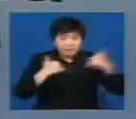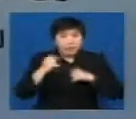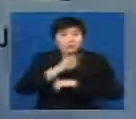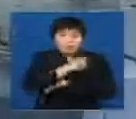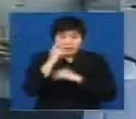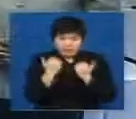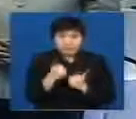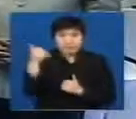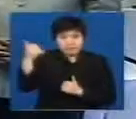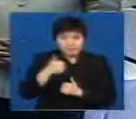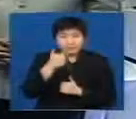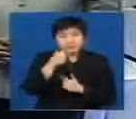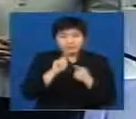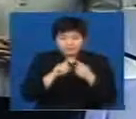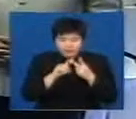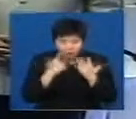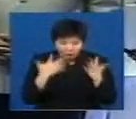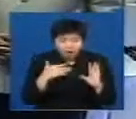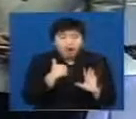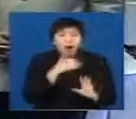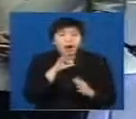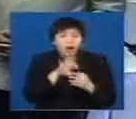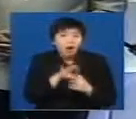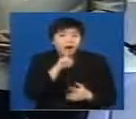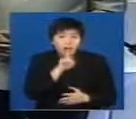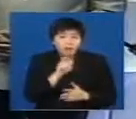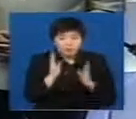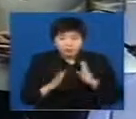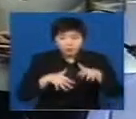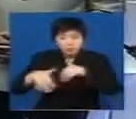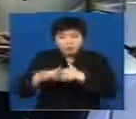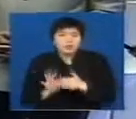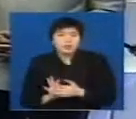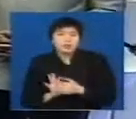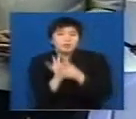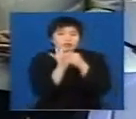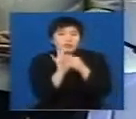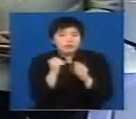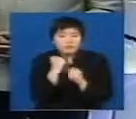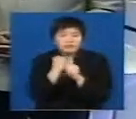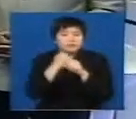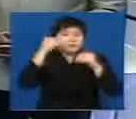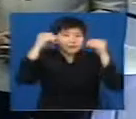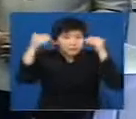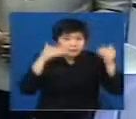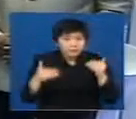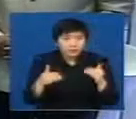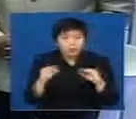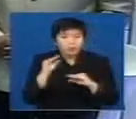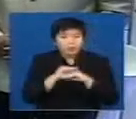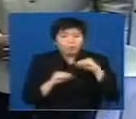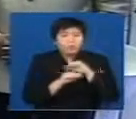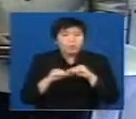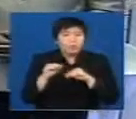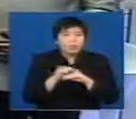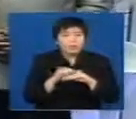อีกประเด็นนึงก็คือว่าการมีส่วนร่วมของประชาชนนอกเหนือจากงานนี้แล้วท่านรัฐมนตรีนิวัฒน์ธรรมรงค์มีกิจกรรมที่ชื่อว่าเปิดโครงการร้อยมือส